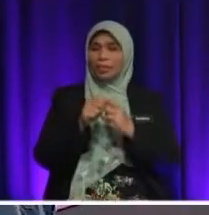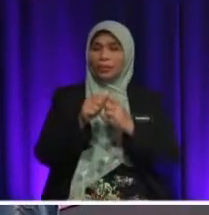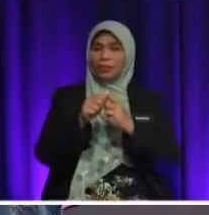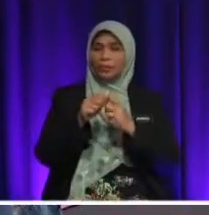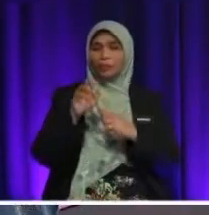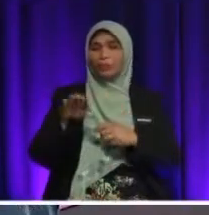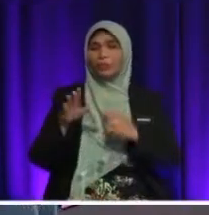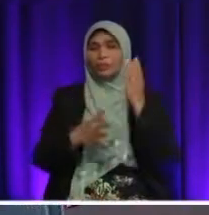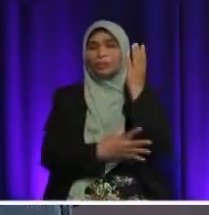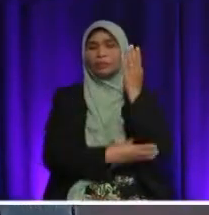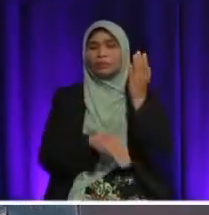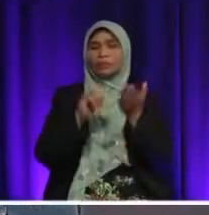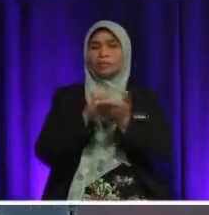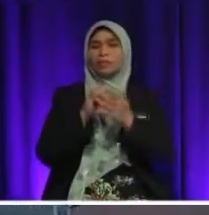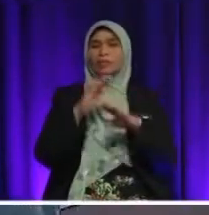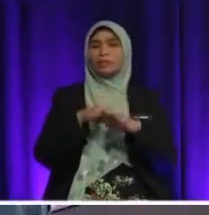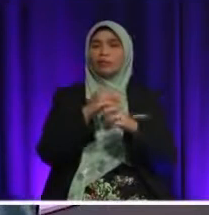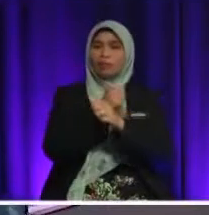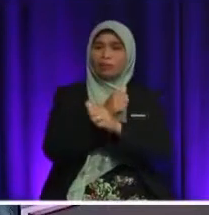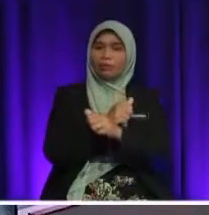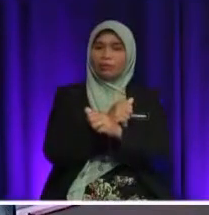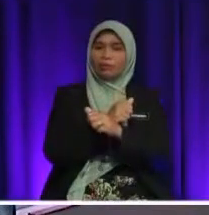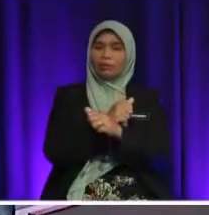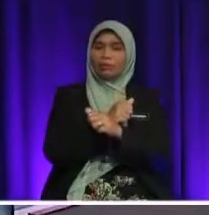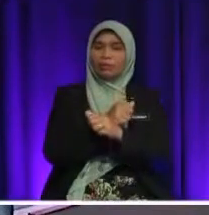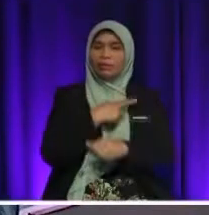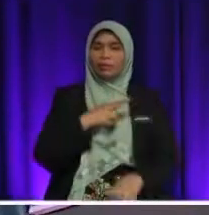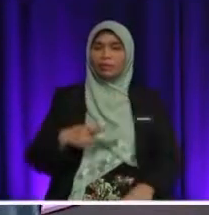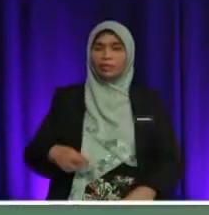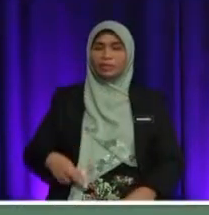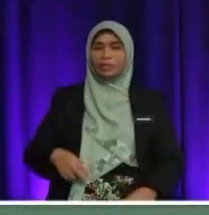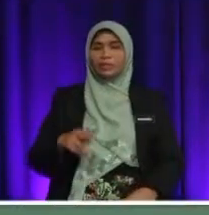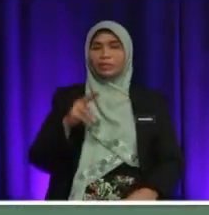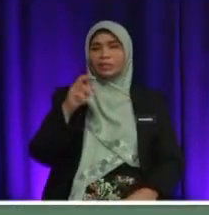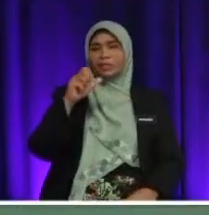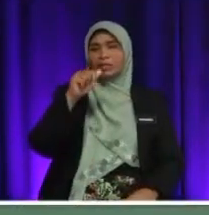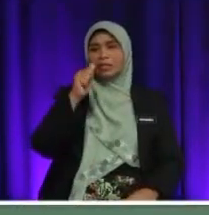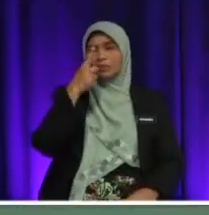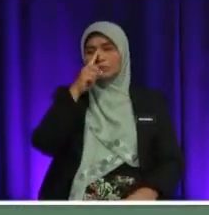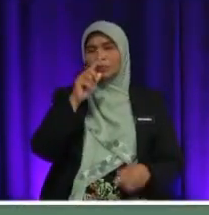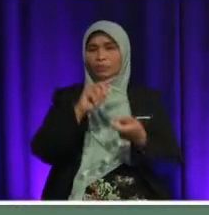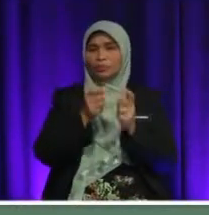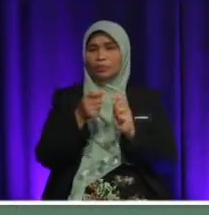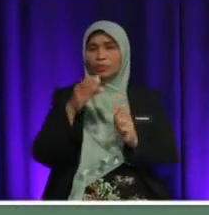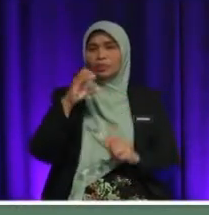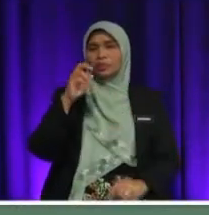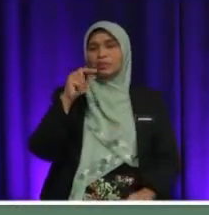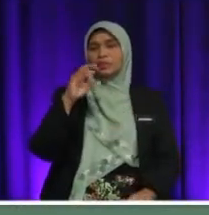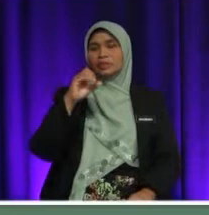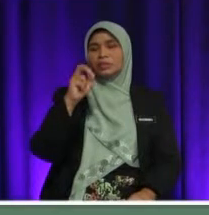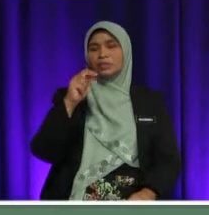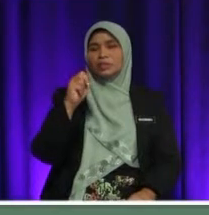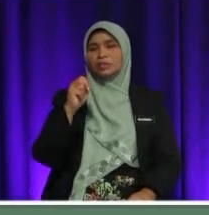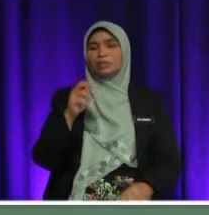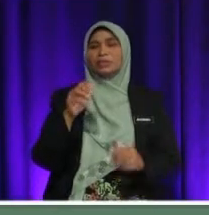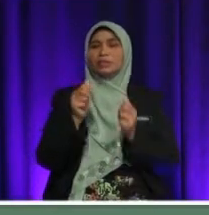budak miskin itu atas arahan Hai Raja Naga untuk menukarkan cincin dengan tongkat milik budak miskin